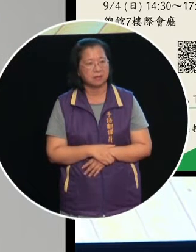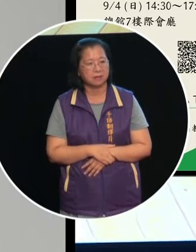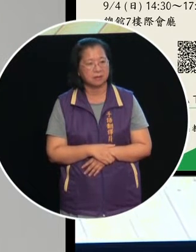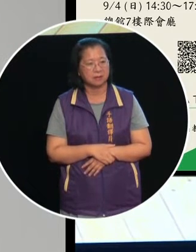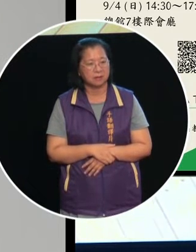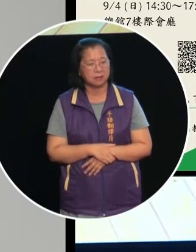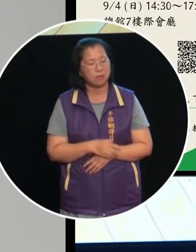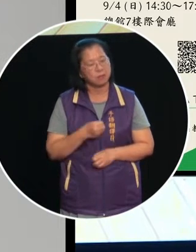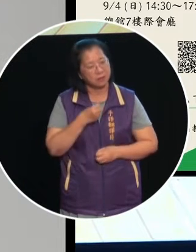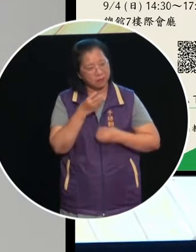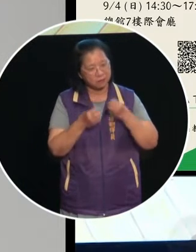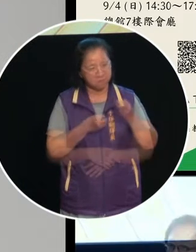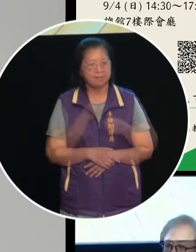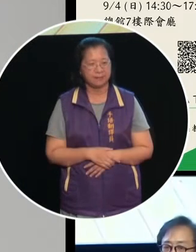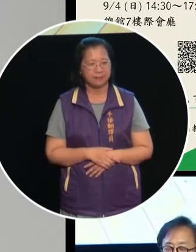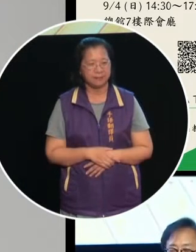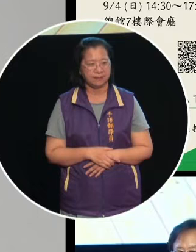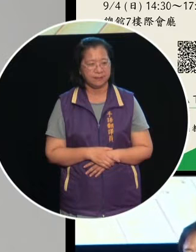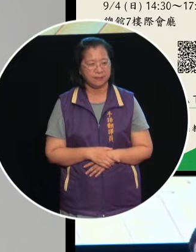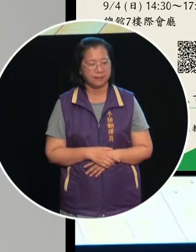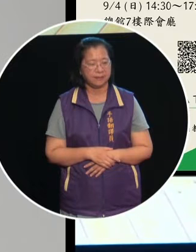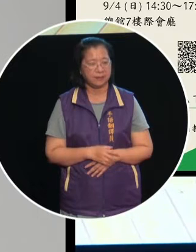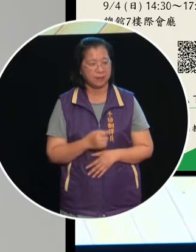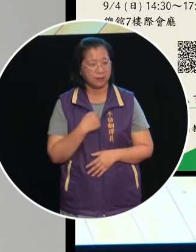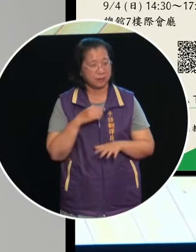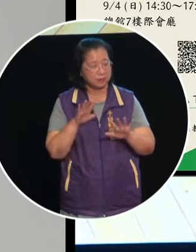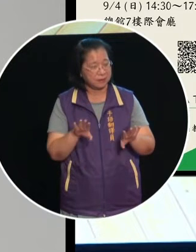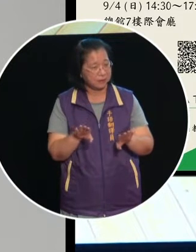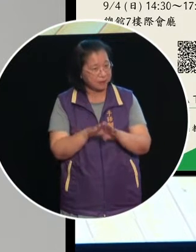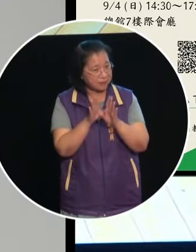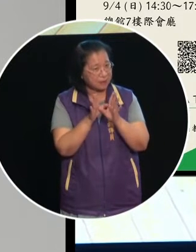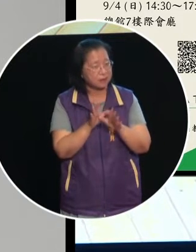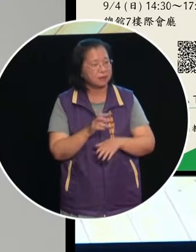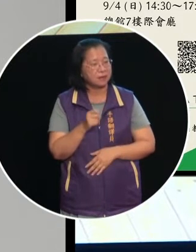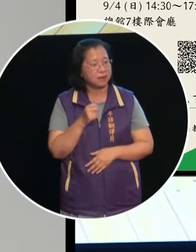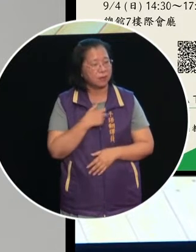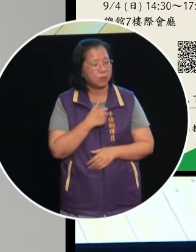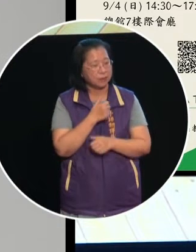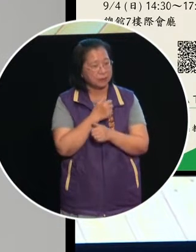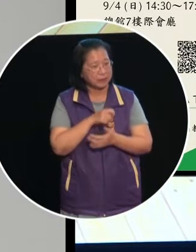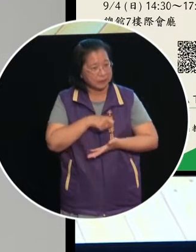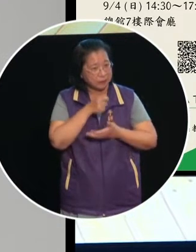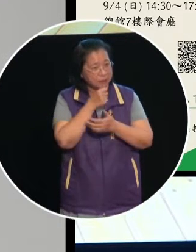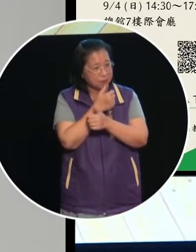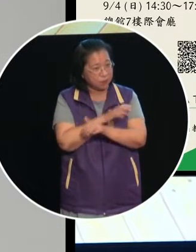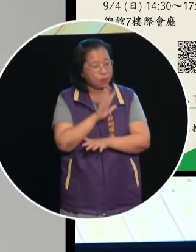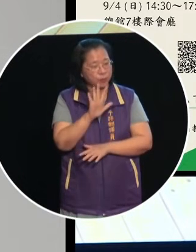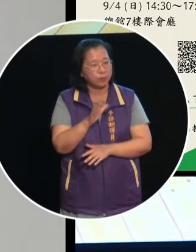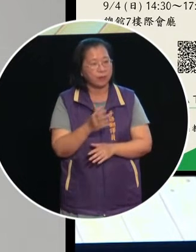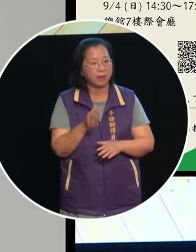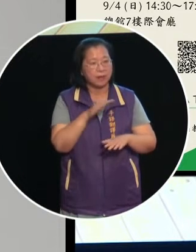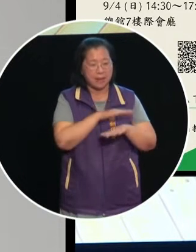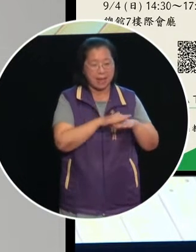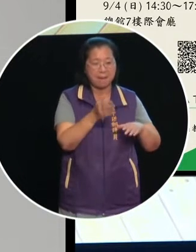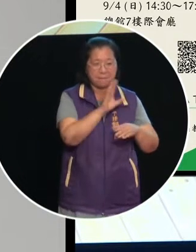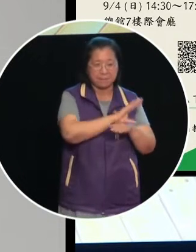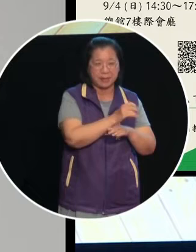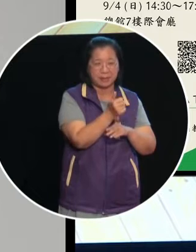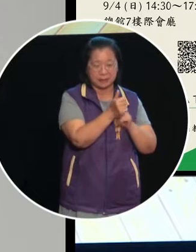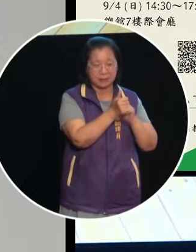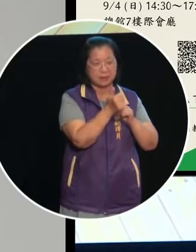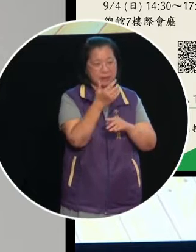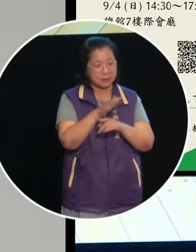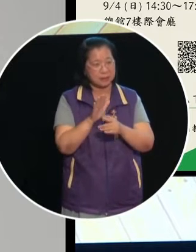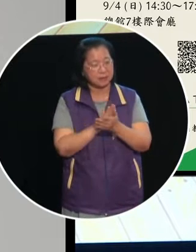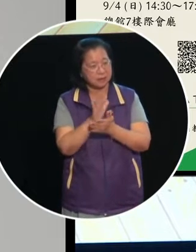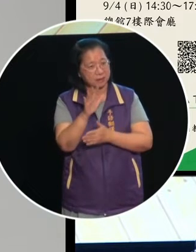位分享一下。我今天开始的时候已经 讲过，安倍先生过世的时候，台